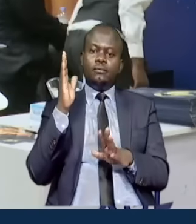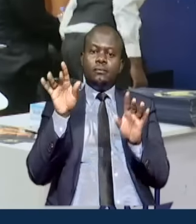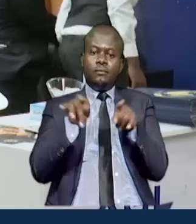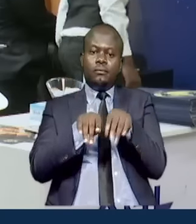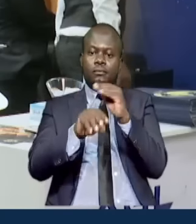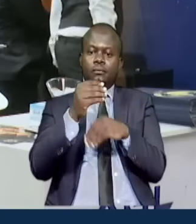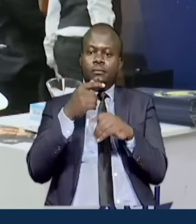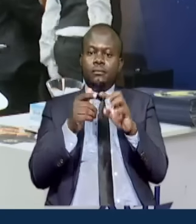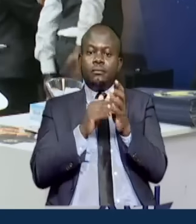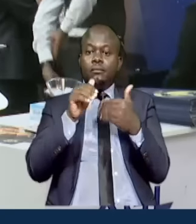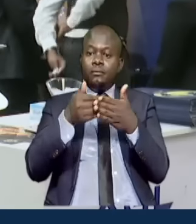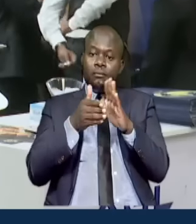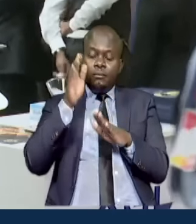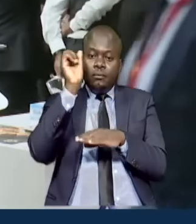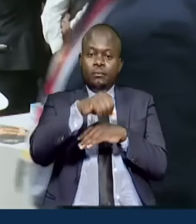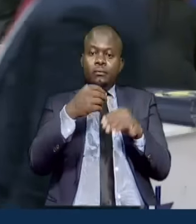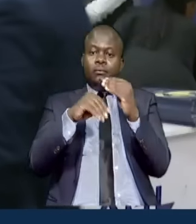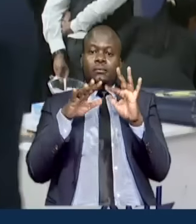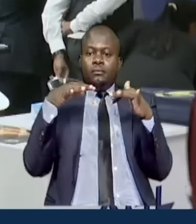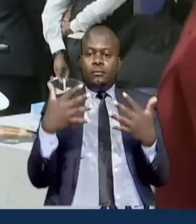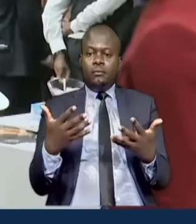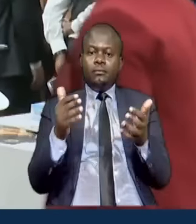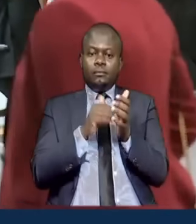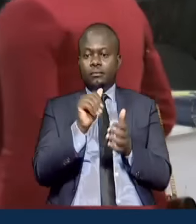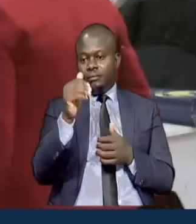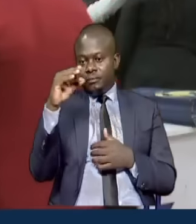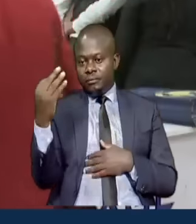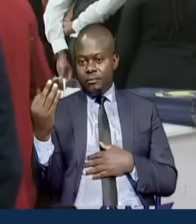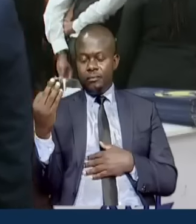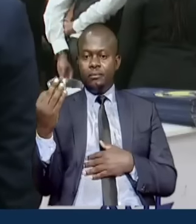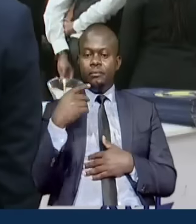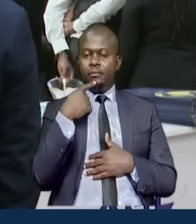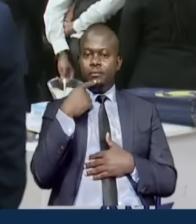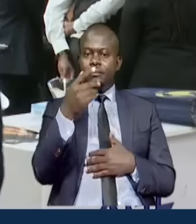ibicuruzwa cyangwa kwihuta kurusha uko ibicuruzwa bigenda. Icyo ni icya kabiri. Hanyuma icya gatatu hari